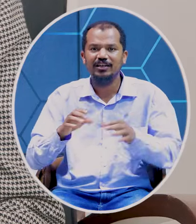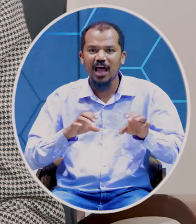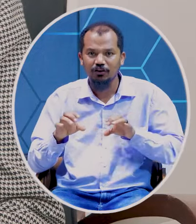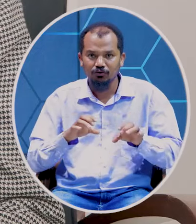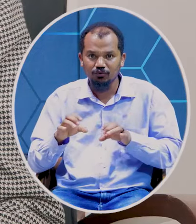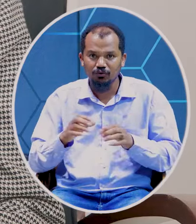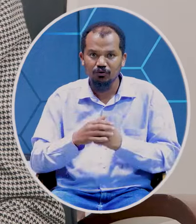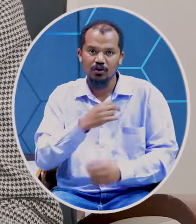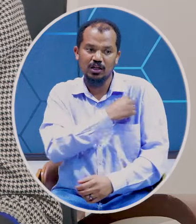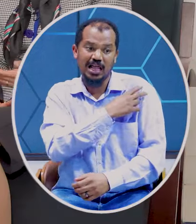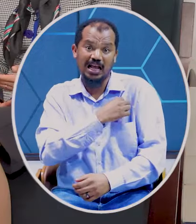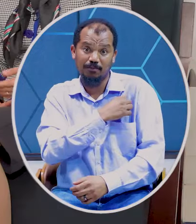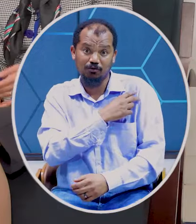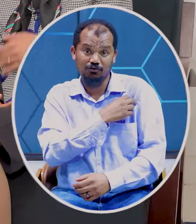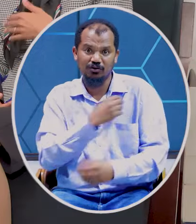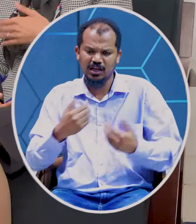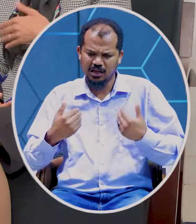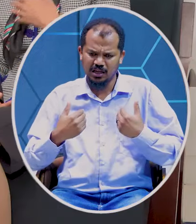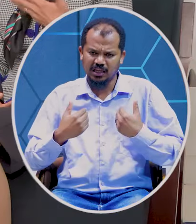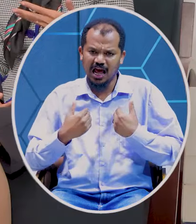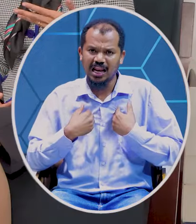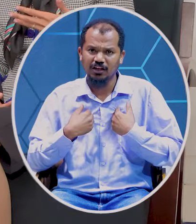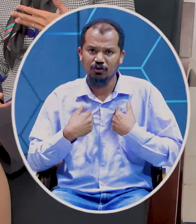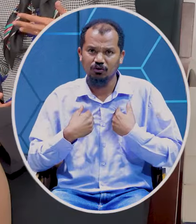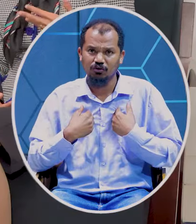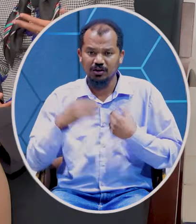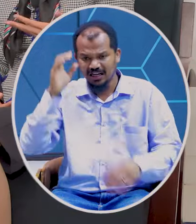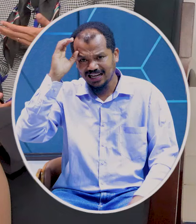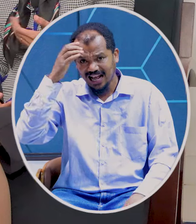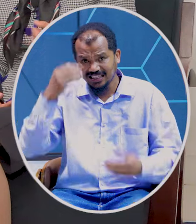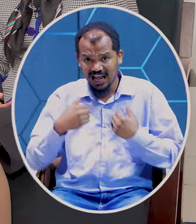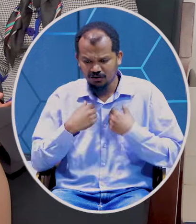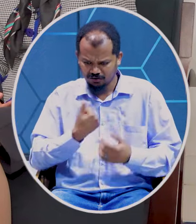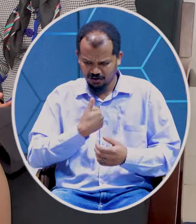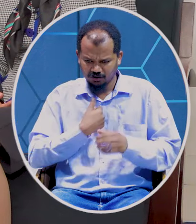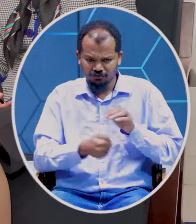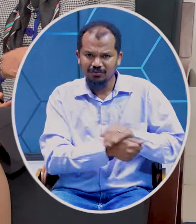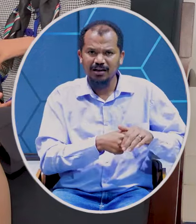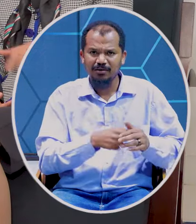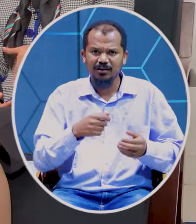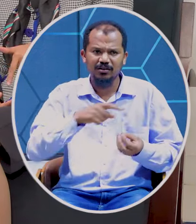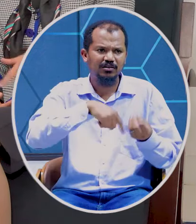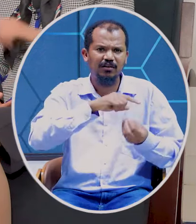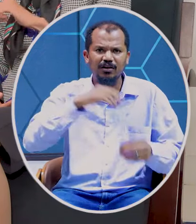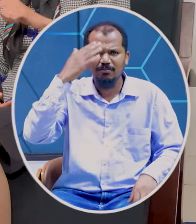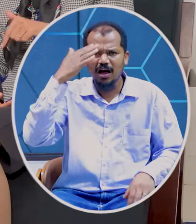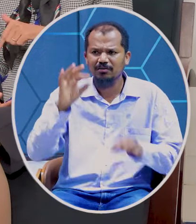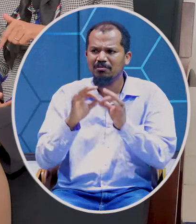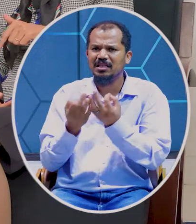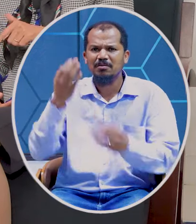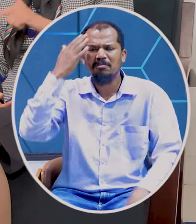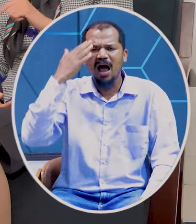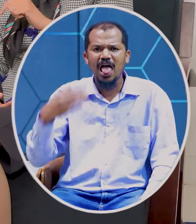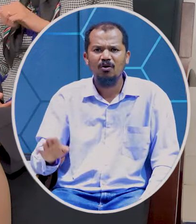እንዲያደርጉ ታካሚዎችም ያላቸውን አሁን ካንሰር የያዘ ሰው ራሱን መደበቅ ለምሳሌ ሰፈርም አይታወቅም